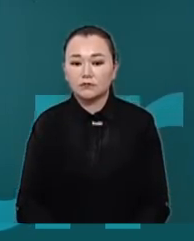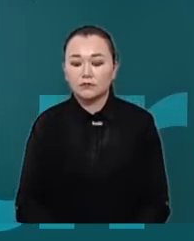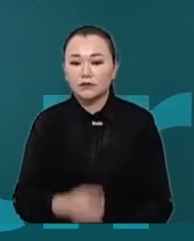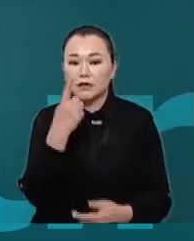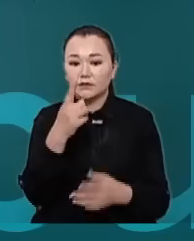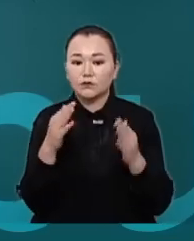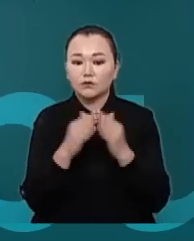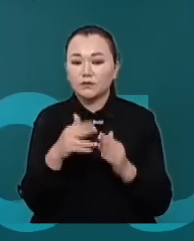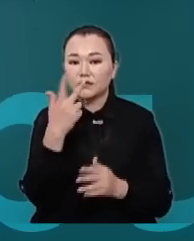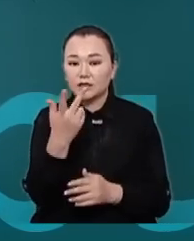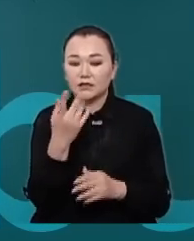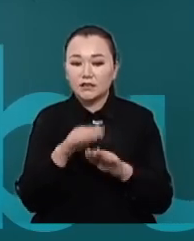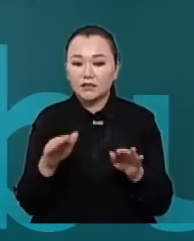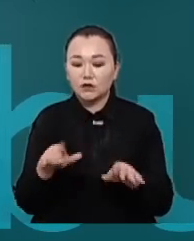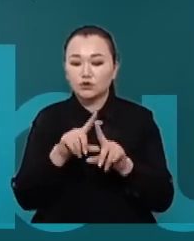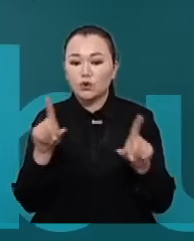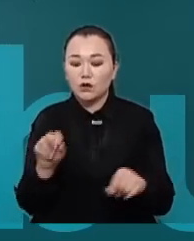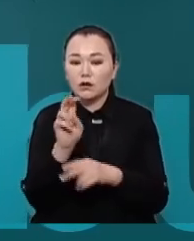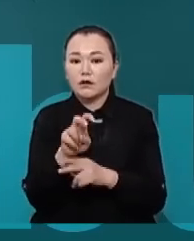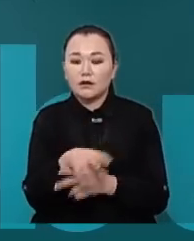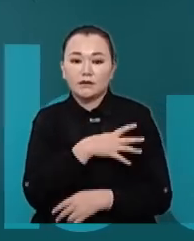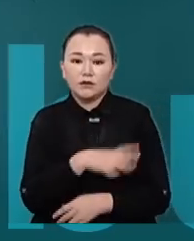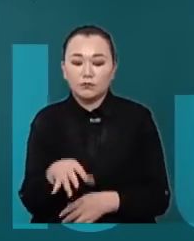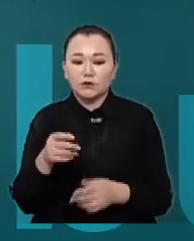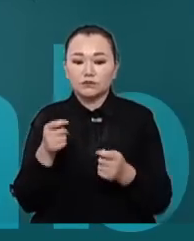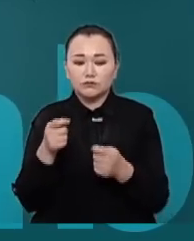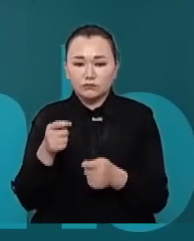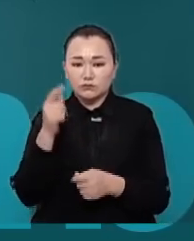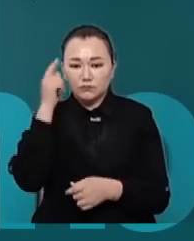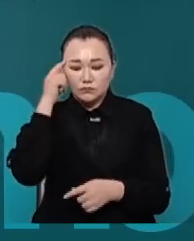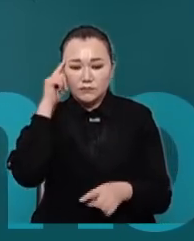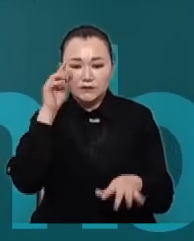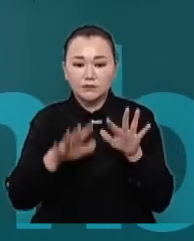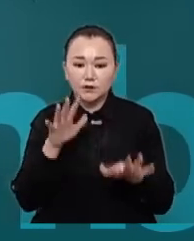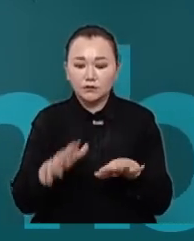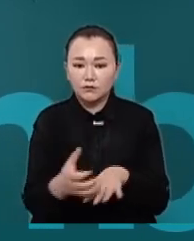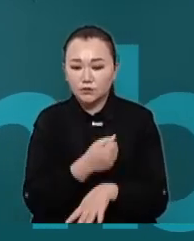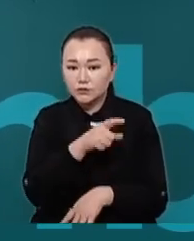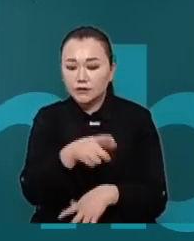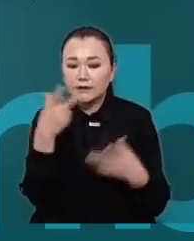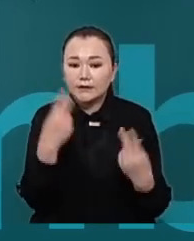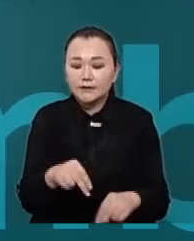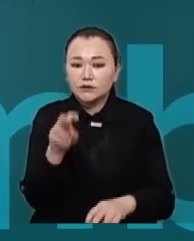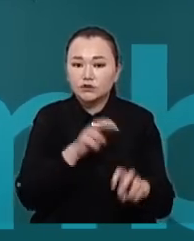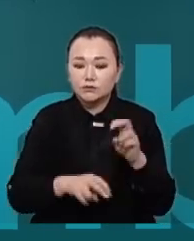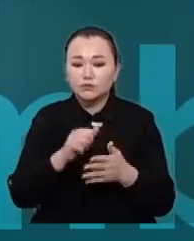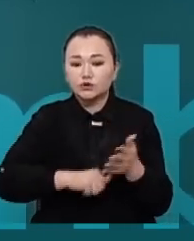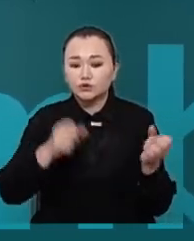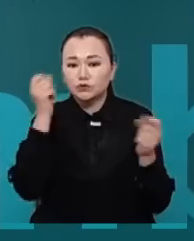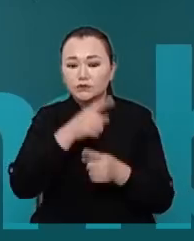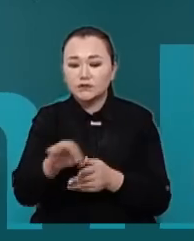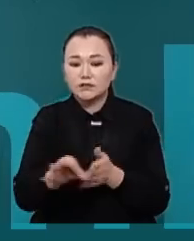Бір үйден 3 баланың сабаққа келмеуі мектеп басшылығының күдігін тудырған. Олар себебін білмекке